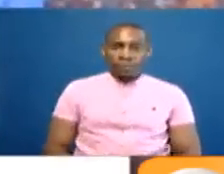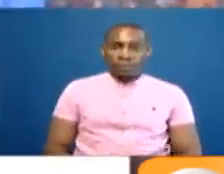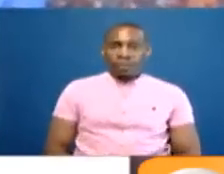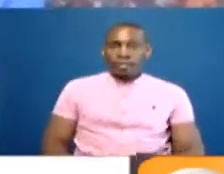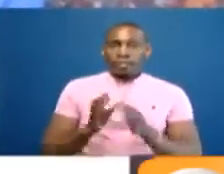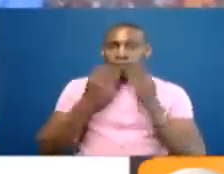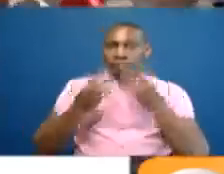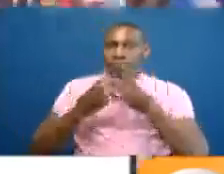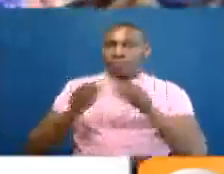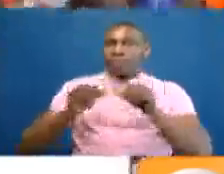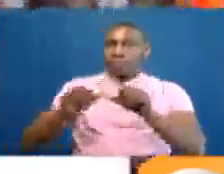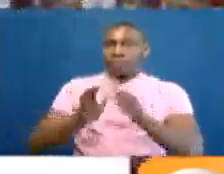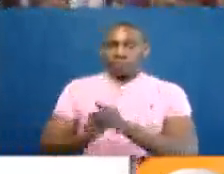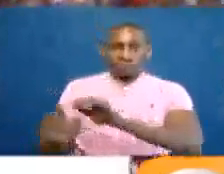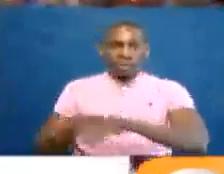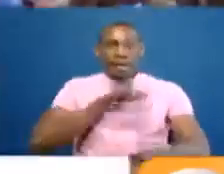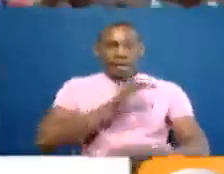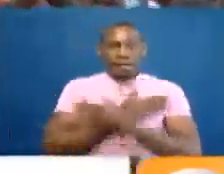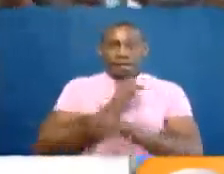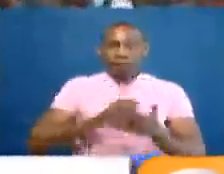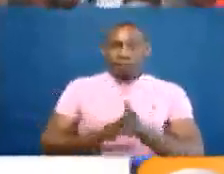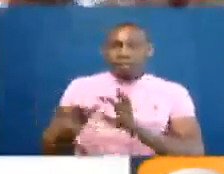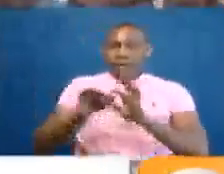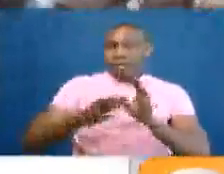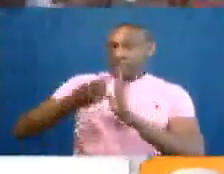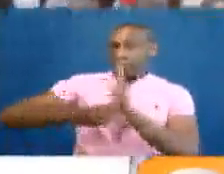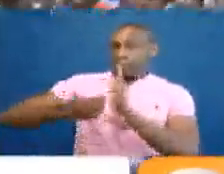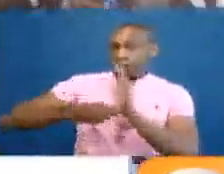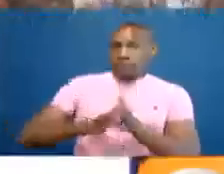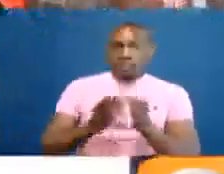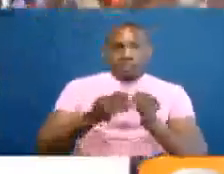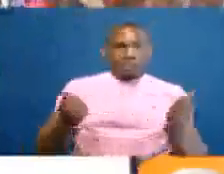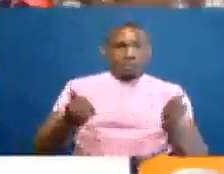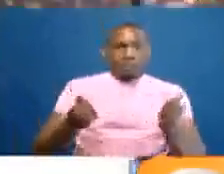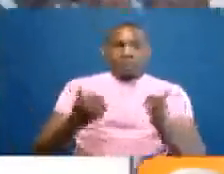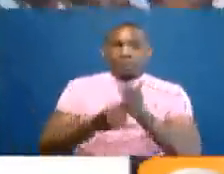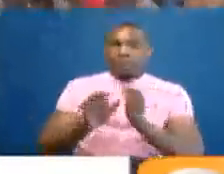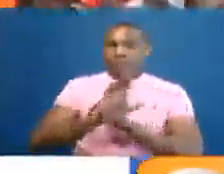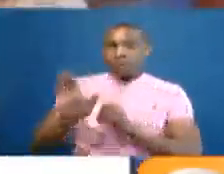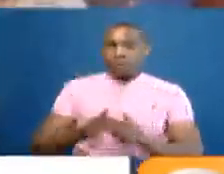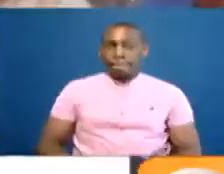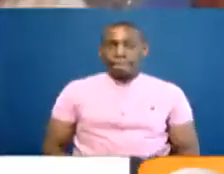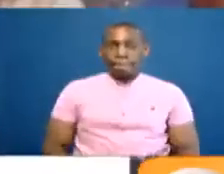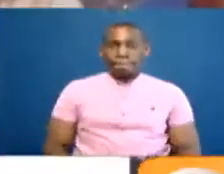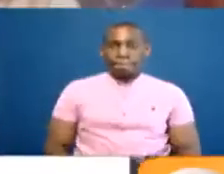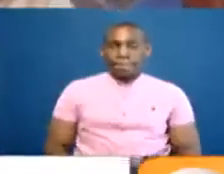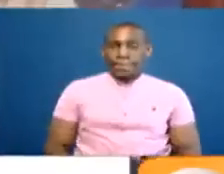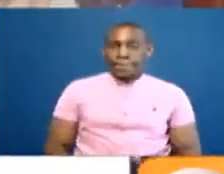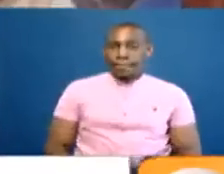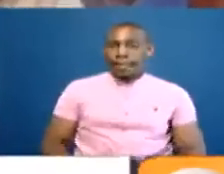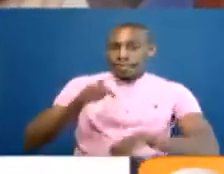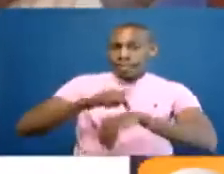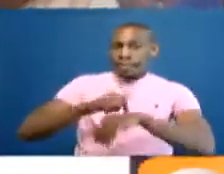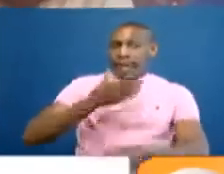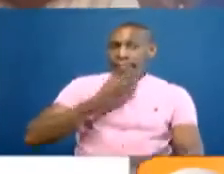Sijoma angeozea kwa jela. Odinga allies saying the Azimio manifesto will solve their problems. Wakati wa